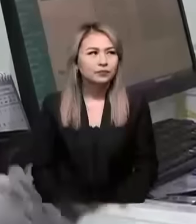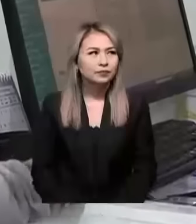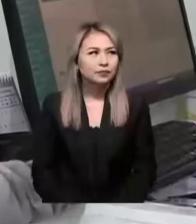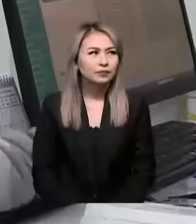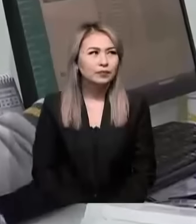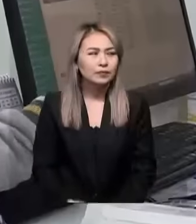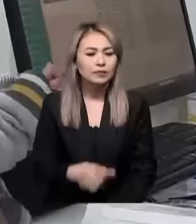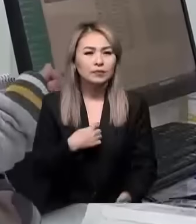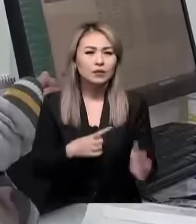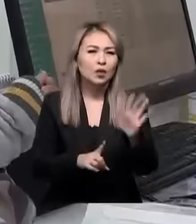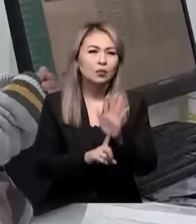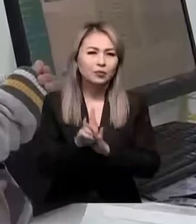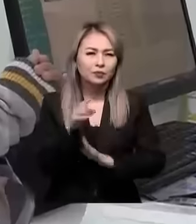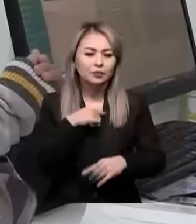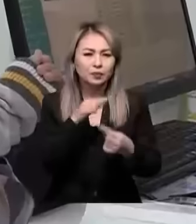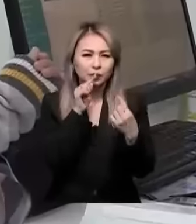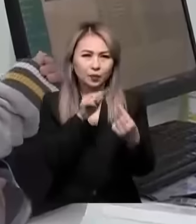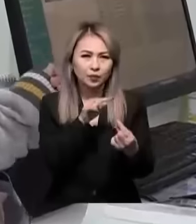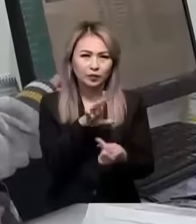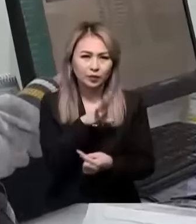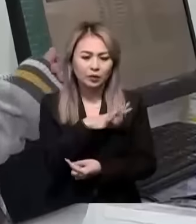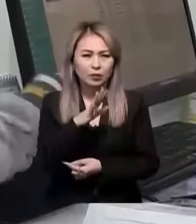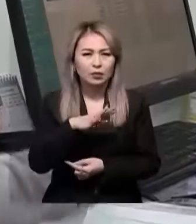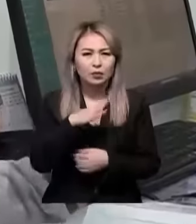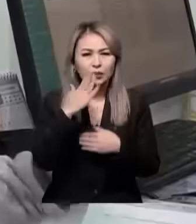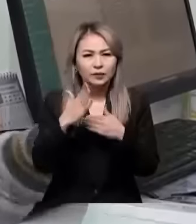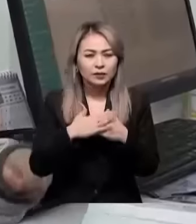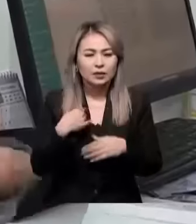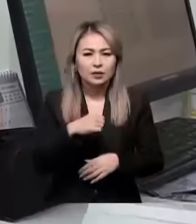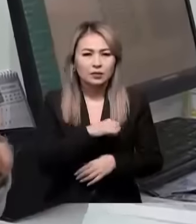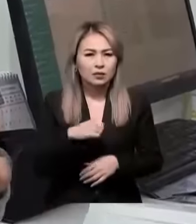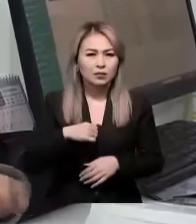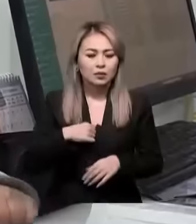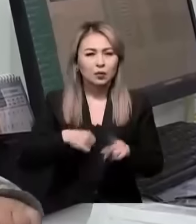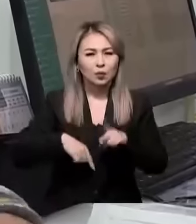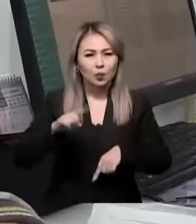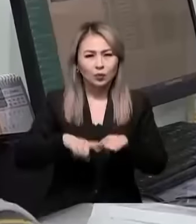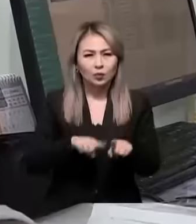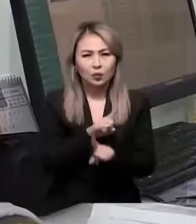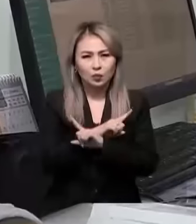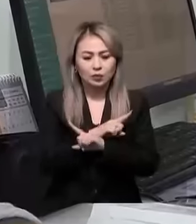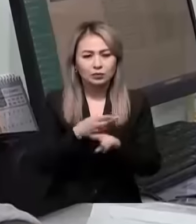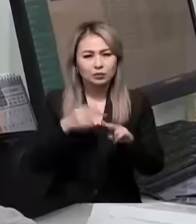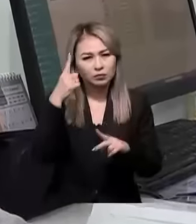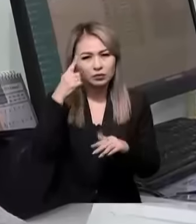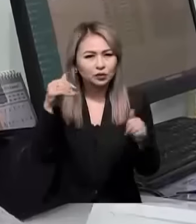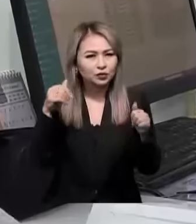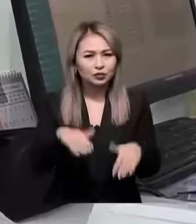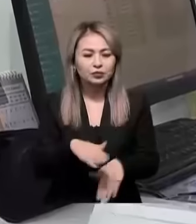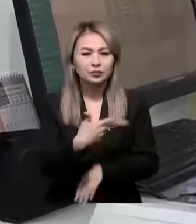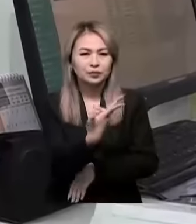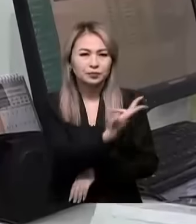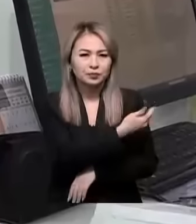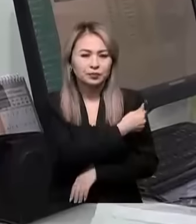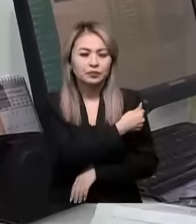болдым, повторно алуға шыны керек. Бірақ енді өзім жақында өзімнің жақыным көргесін, көзімін көргесін алам деп шештім екі балама да. Бірақ